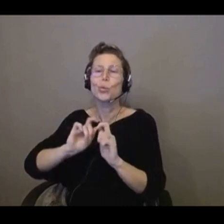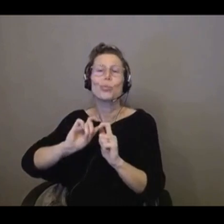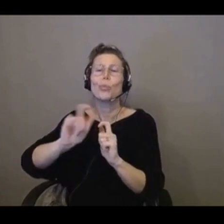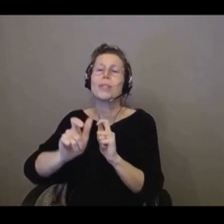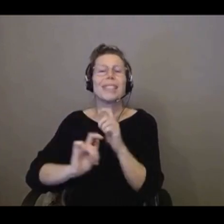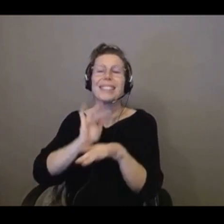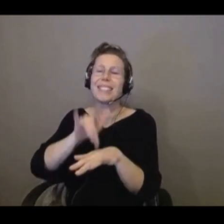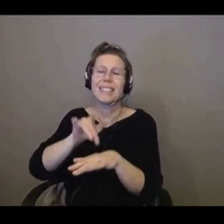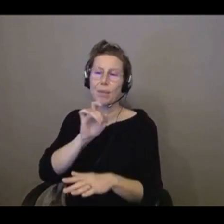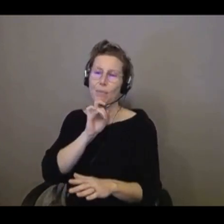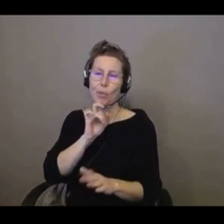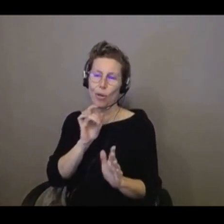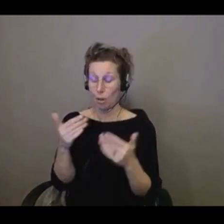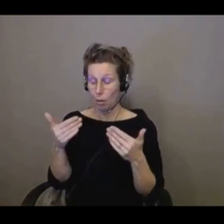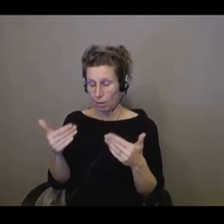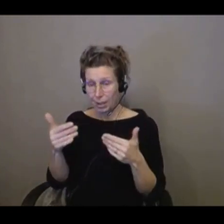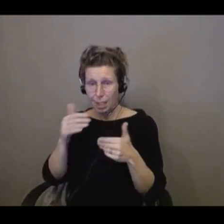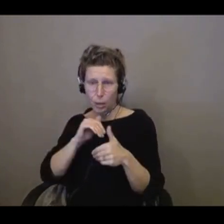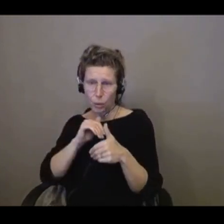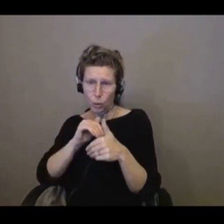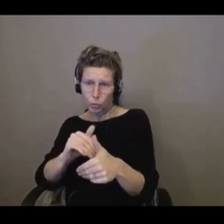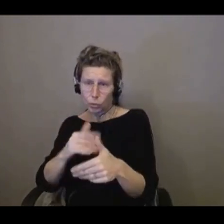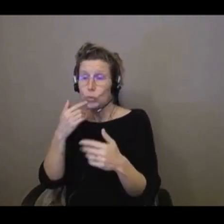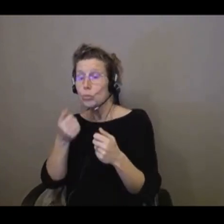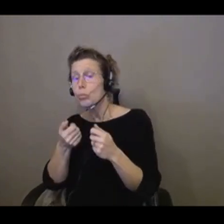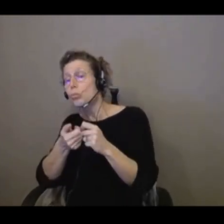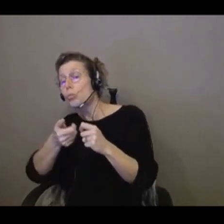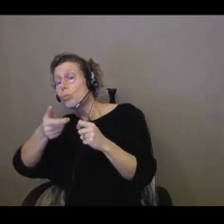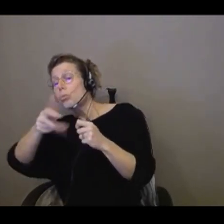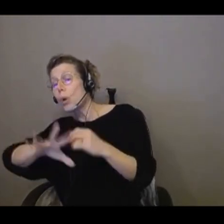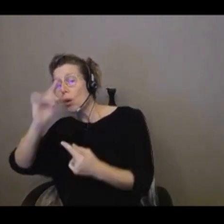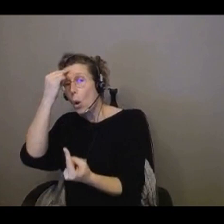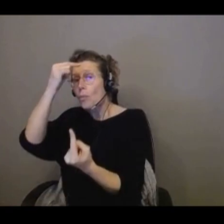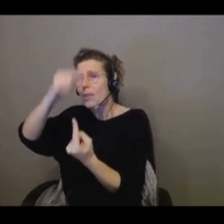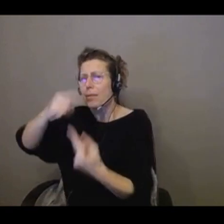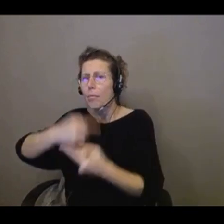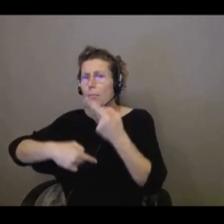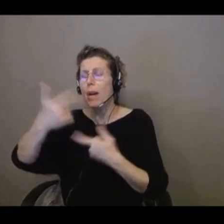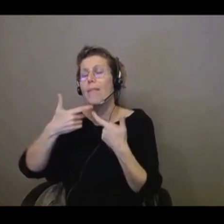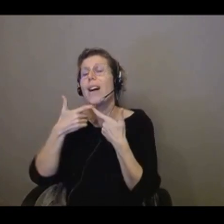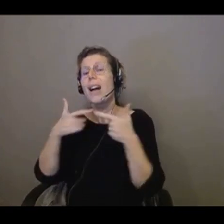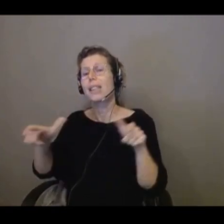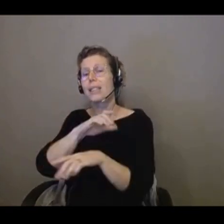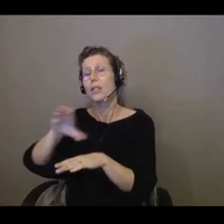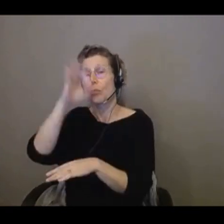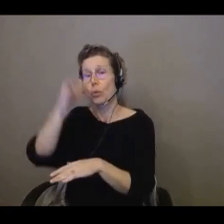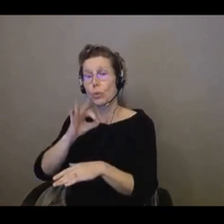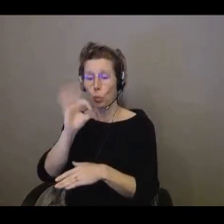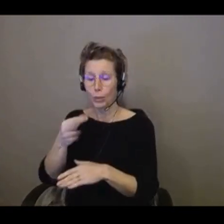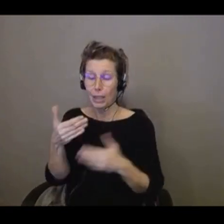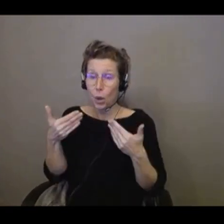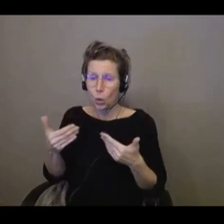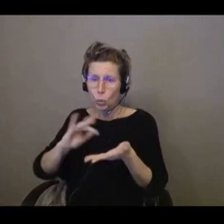continue et on a pour objectif dans les mois qui viennent d'être complètement accessible. Aujourd'hui, tous les process